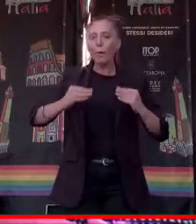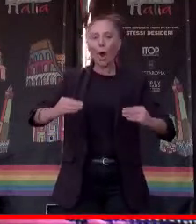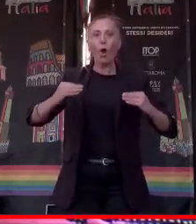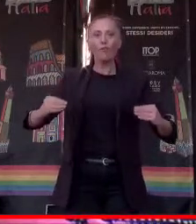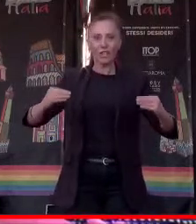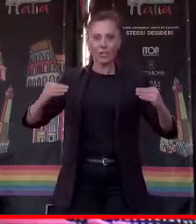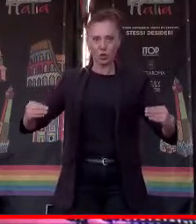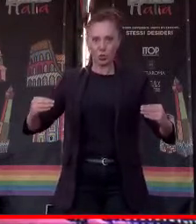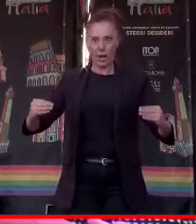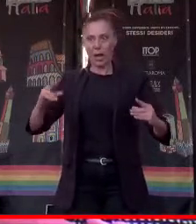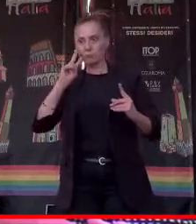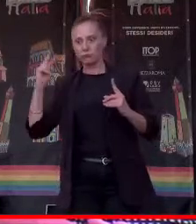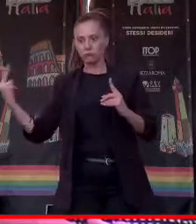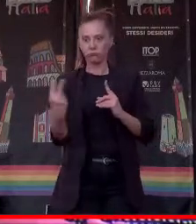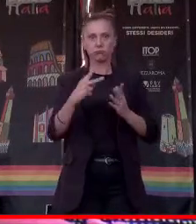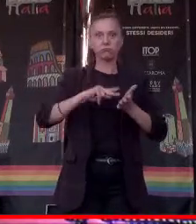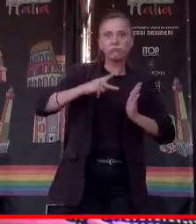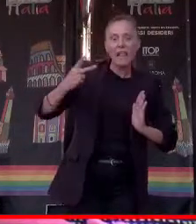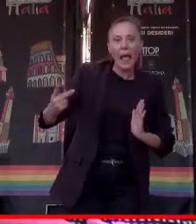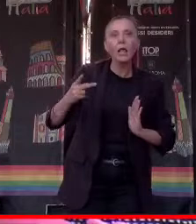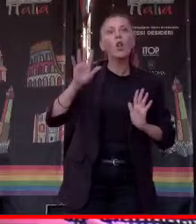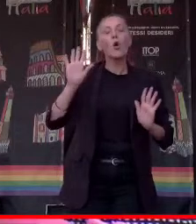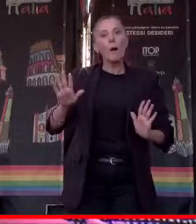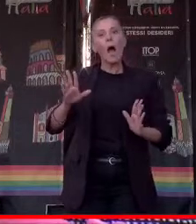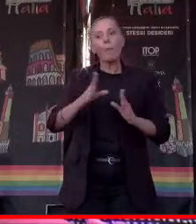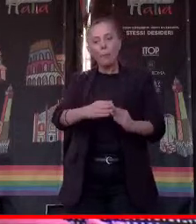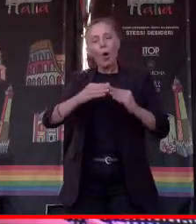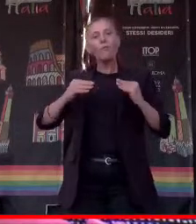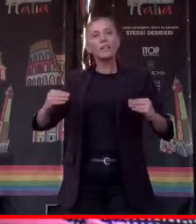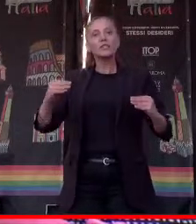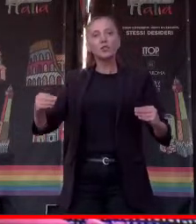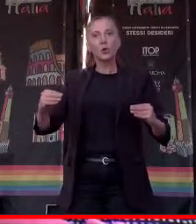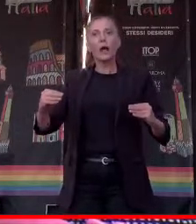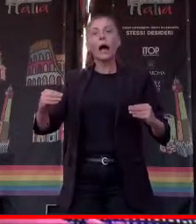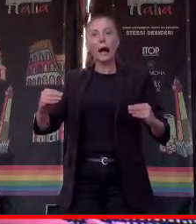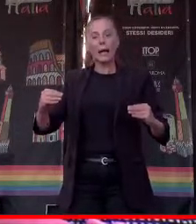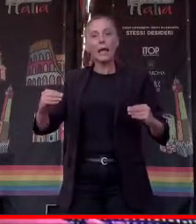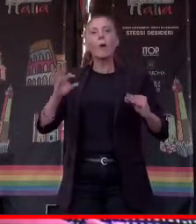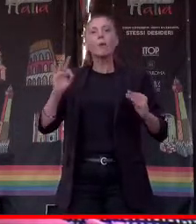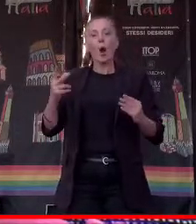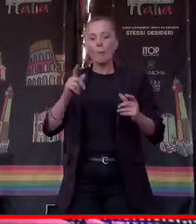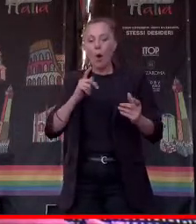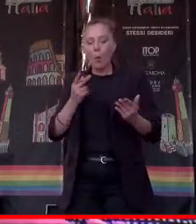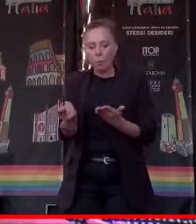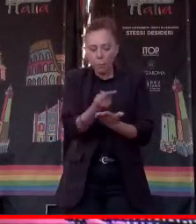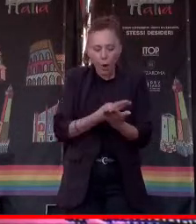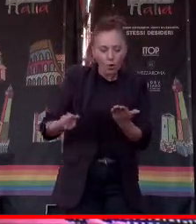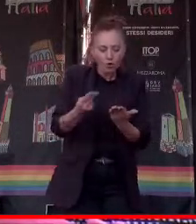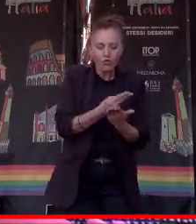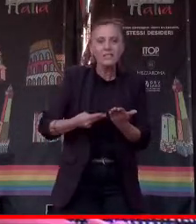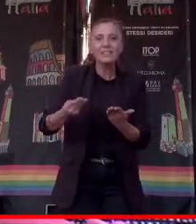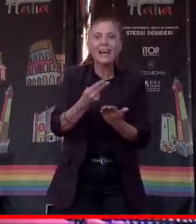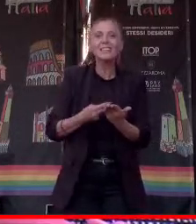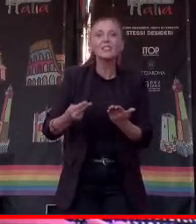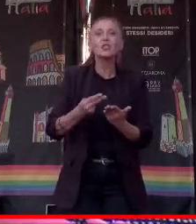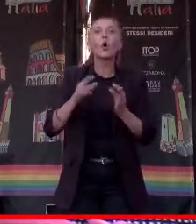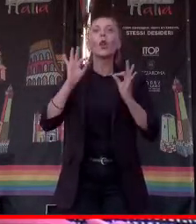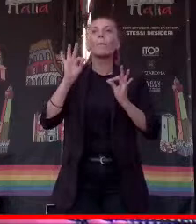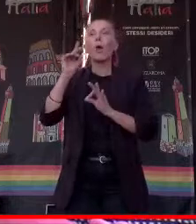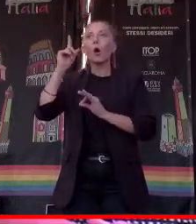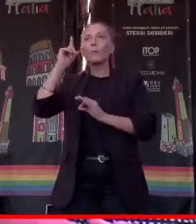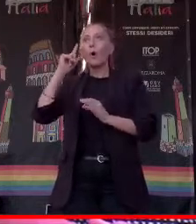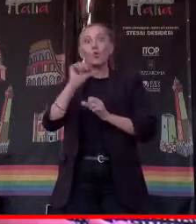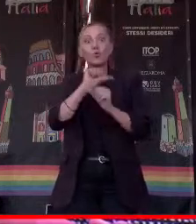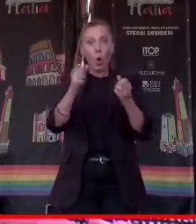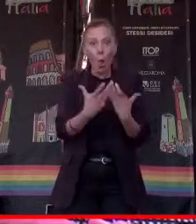figure professionali dal punto di vista tecnico, ma figure professionali anche che possano interagire nella progettazione immateriale della città, non solamente in quella